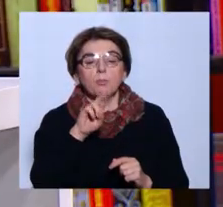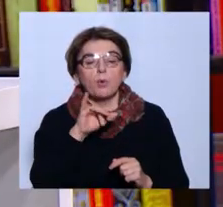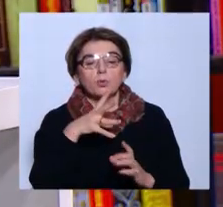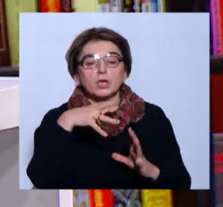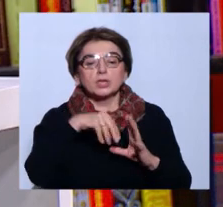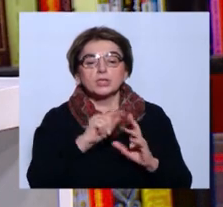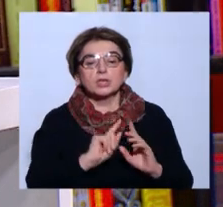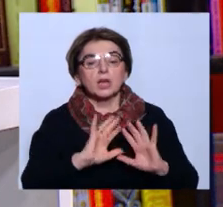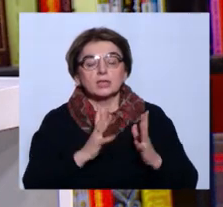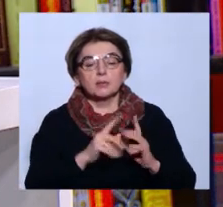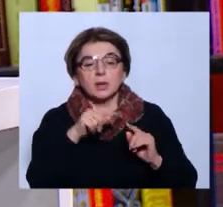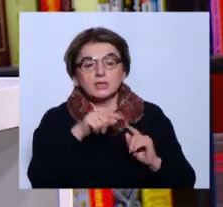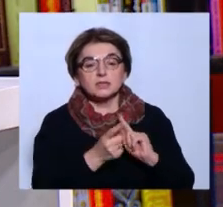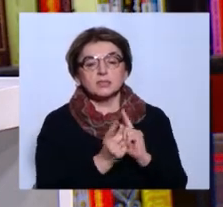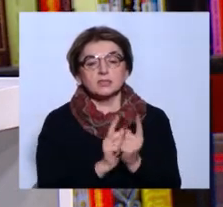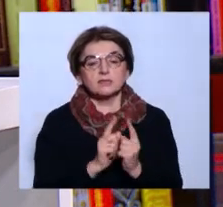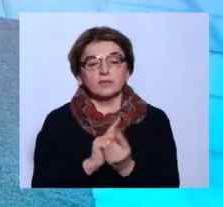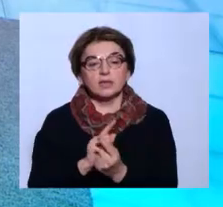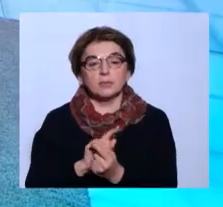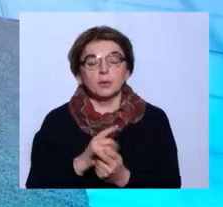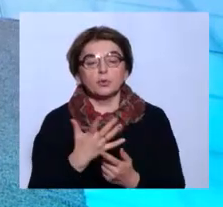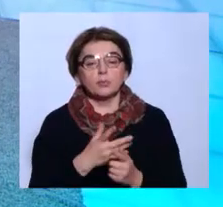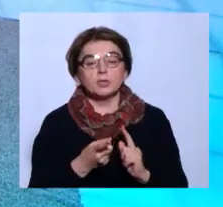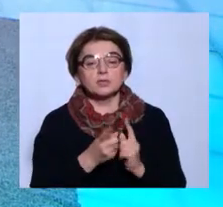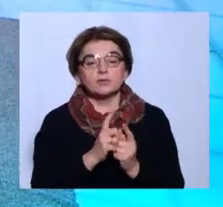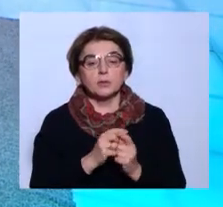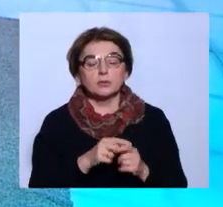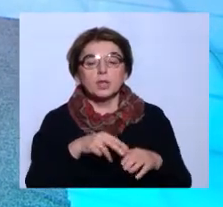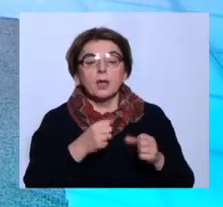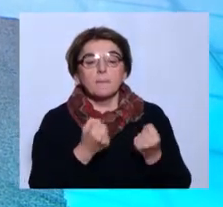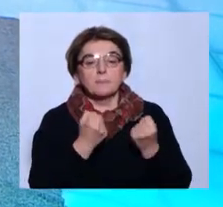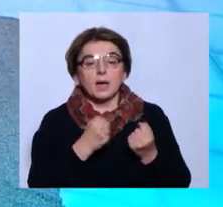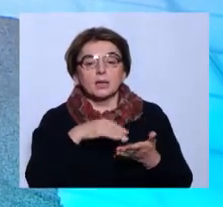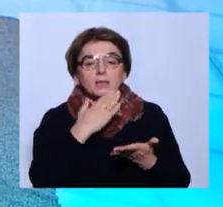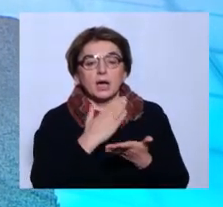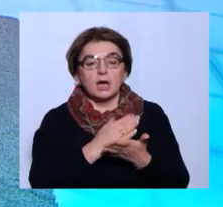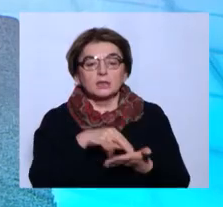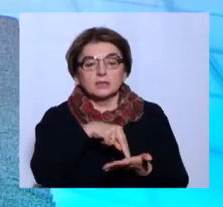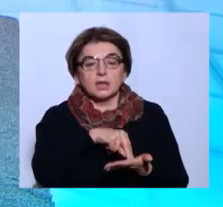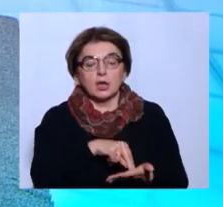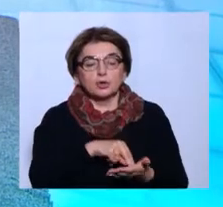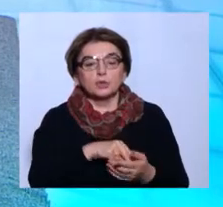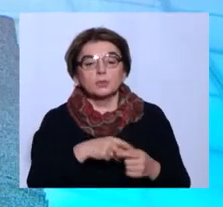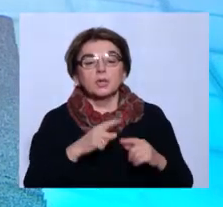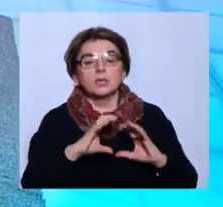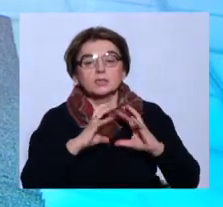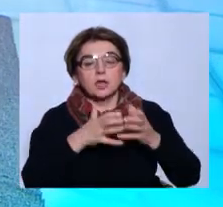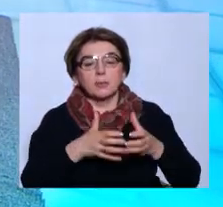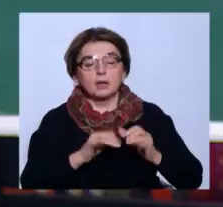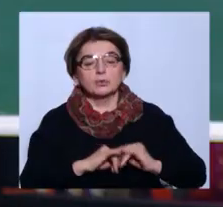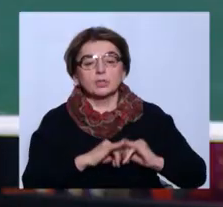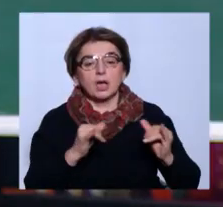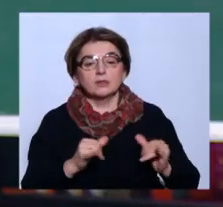ის ცვლილებები, რომელ ცვლილებებზე დაყრდნობითაც შემდგომში მიმდინარეობს სამყაროს განვითარება.